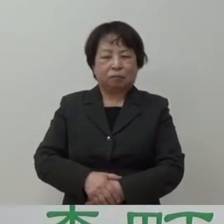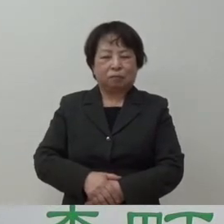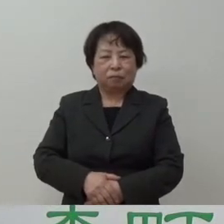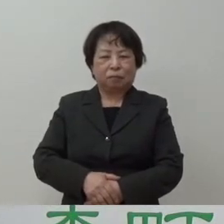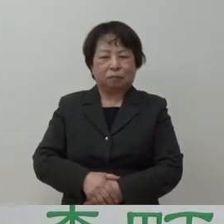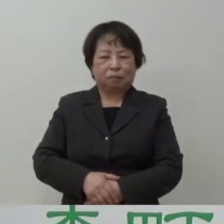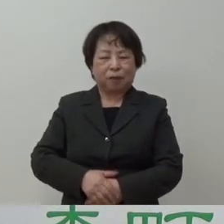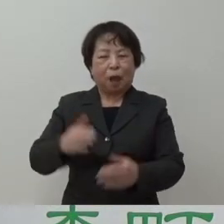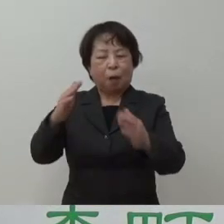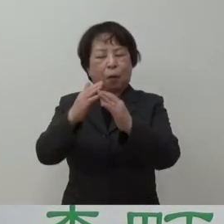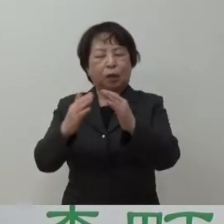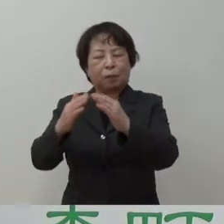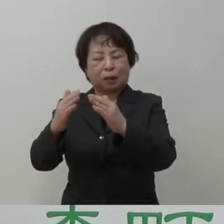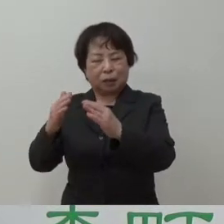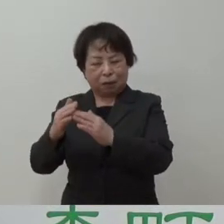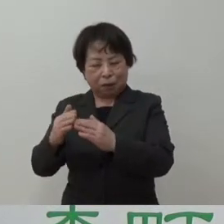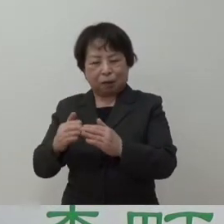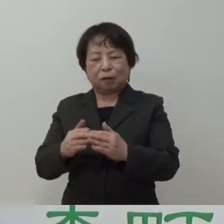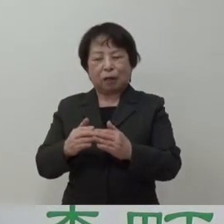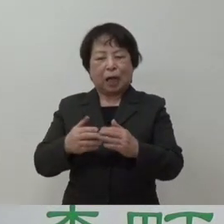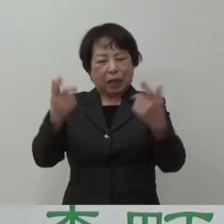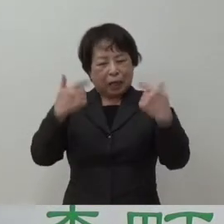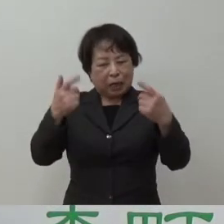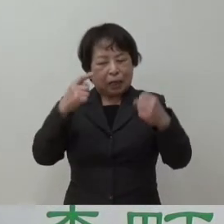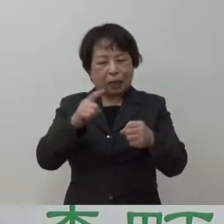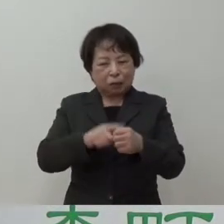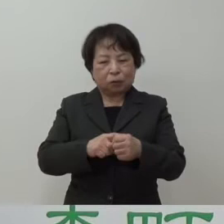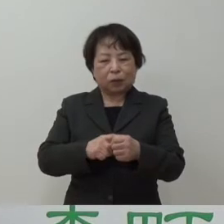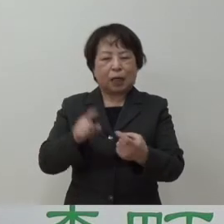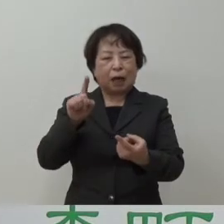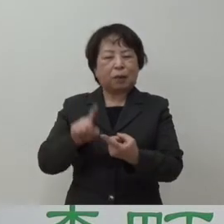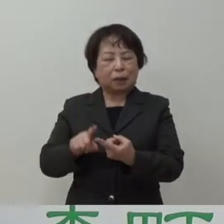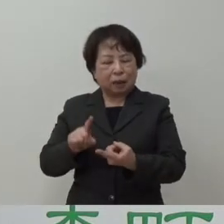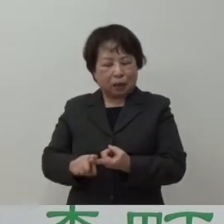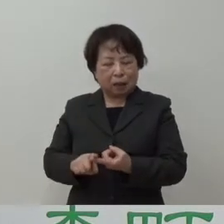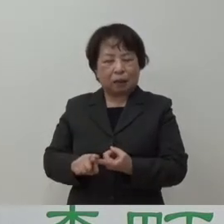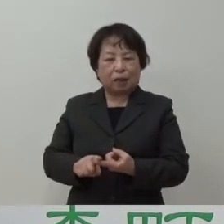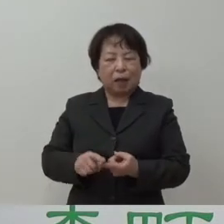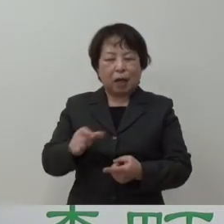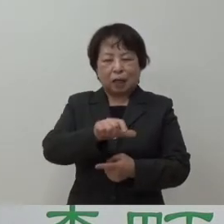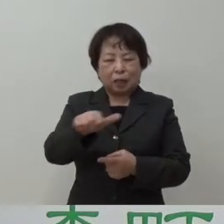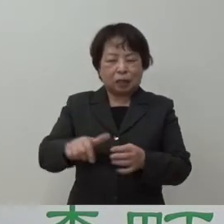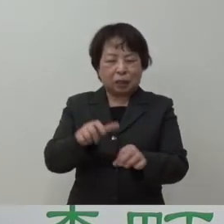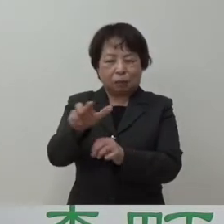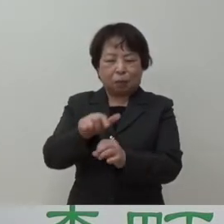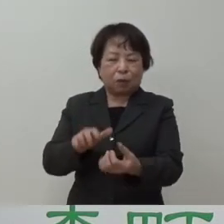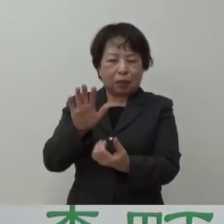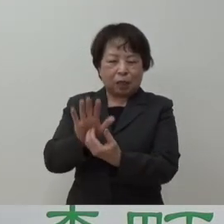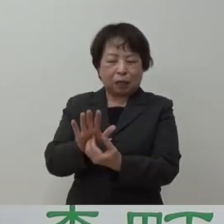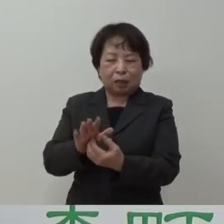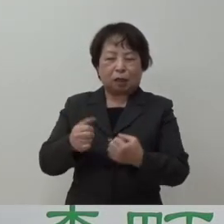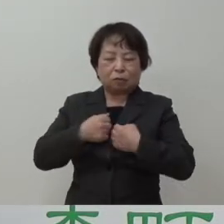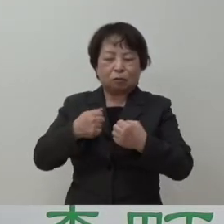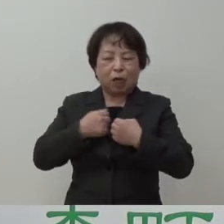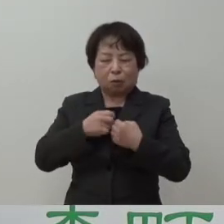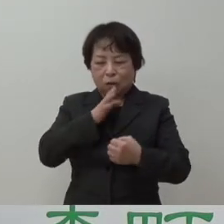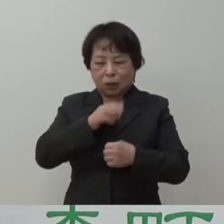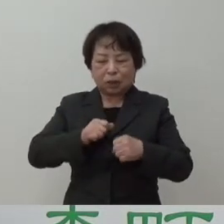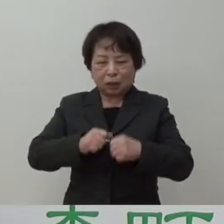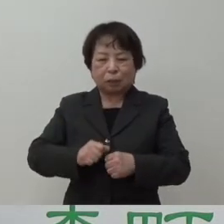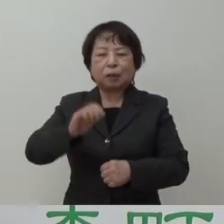森町では例年この日に合わせ地域防災訓練を実施しています